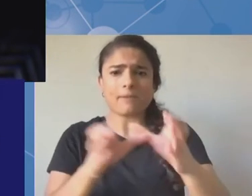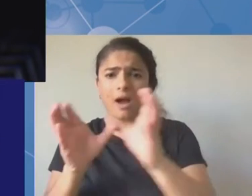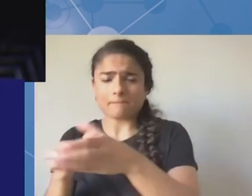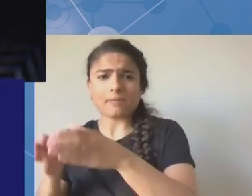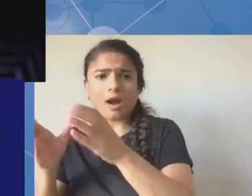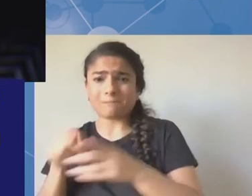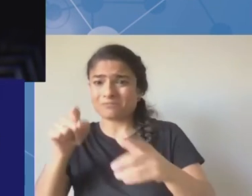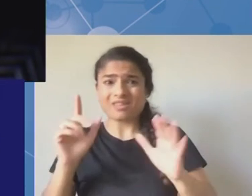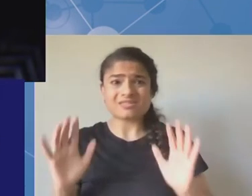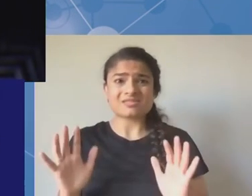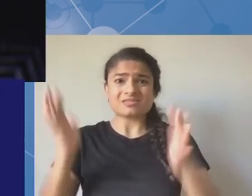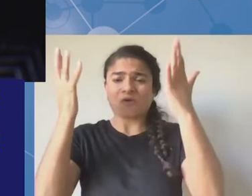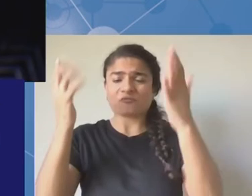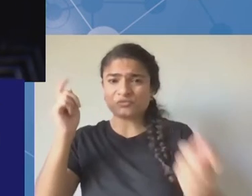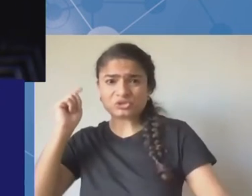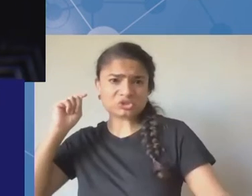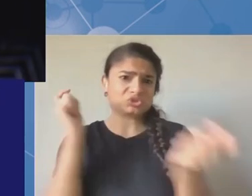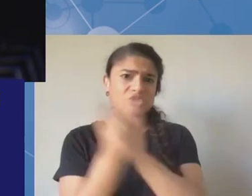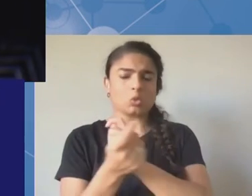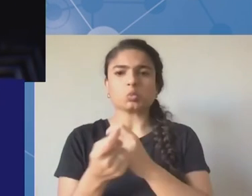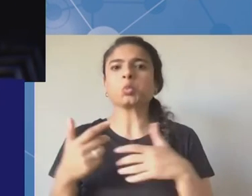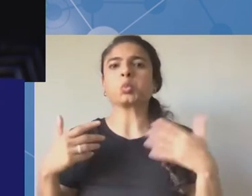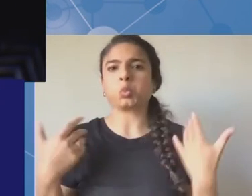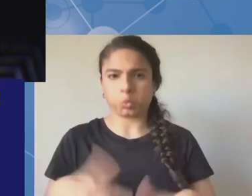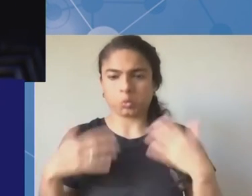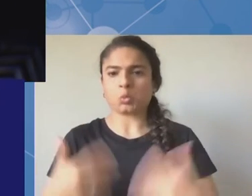НРИ, вы поддерживаете удаленные хабы.